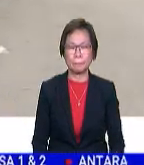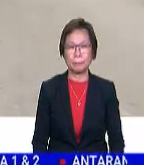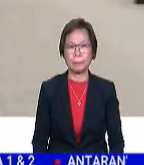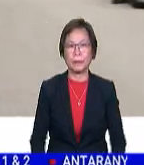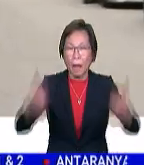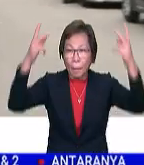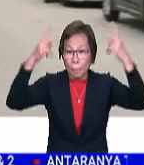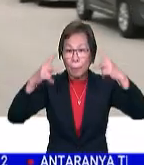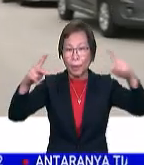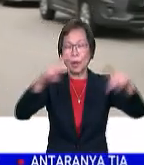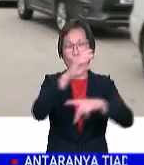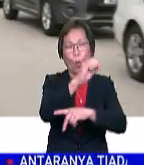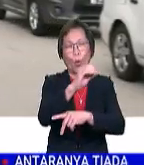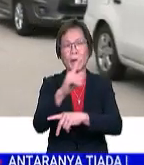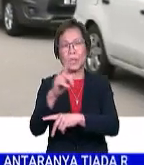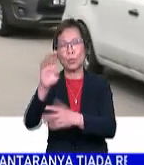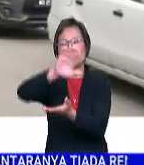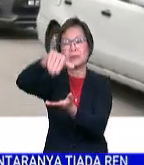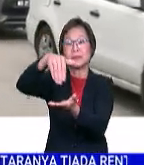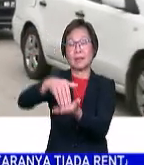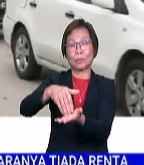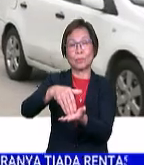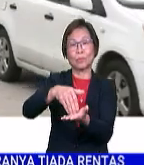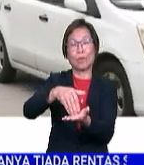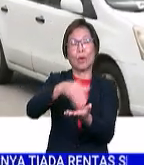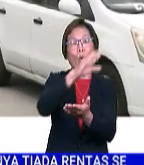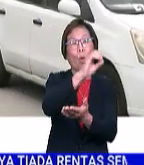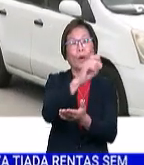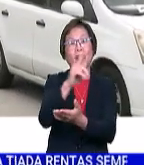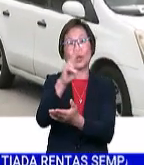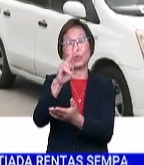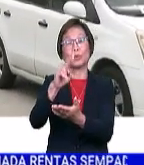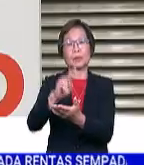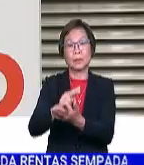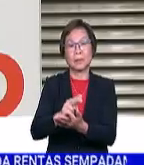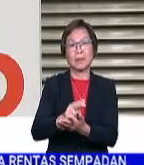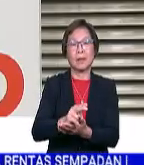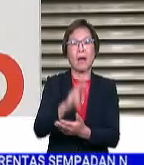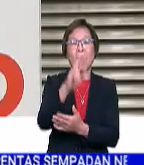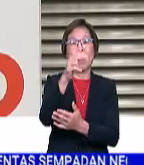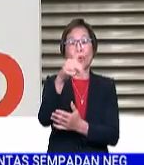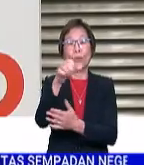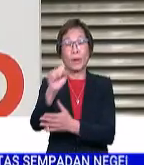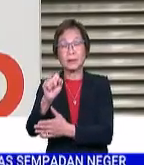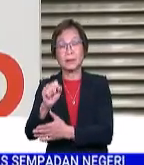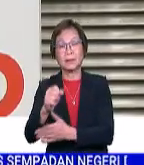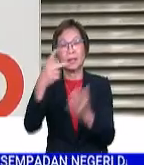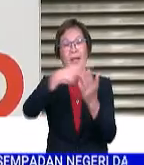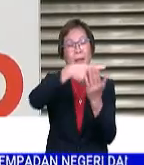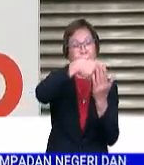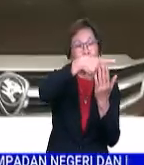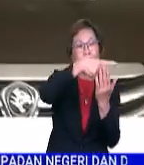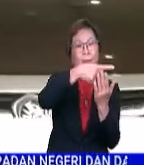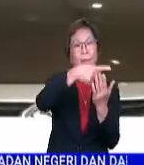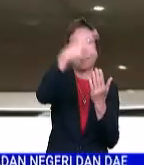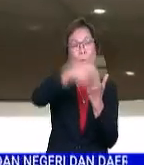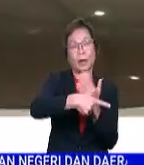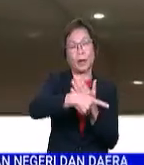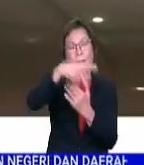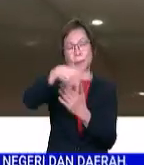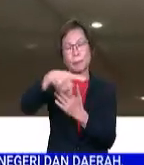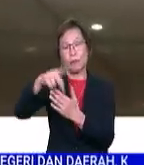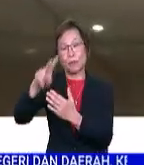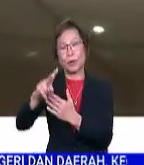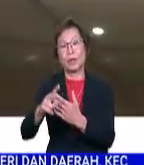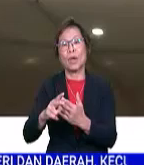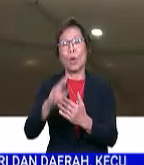Menurut Presiden OKU Central, Senator Datuk Ras Adi Barazi, inisiatif PPV OKU